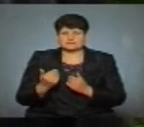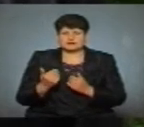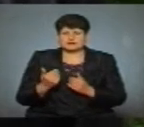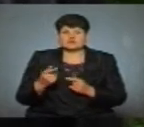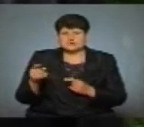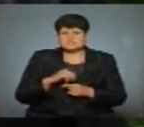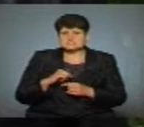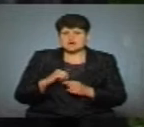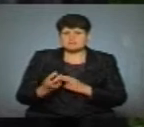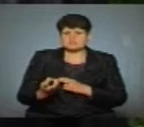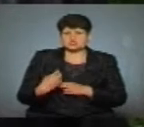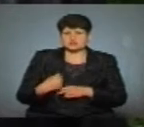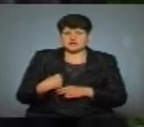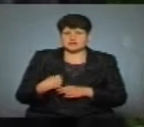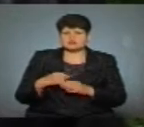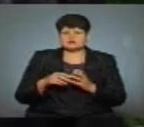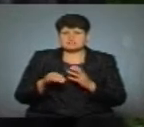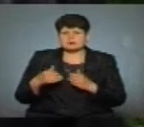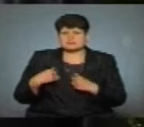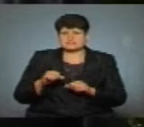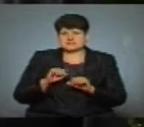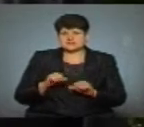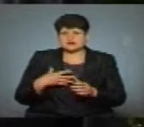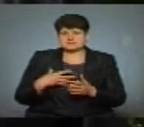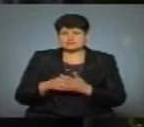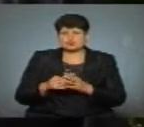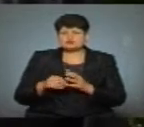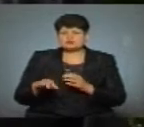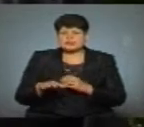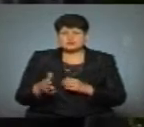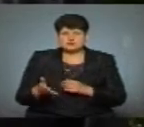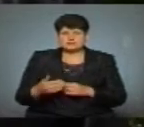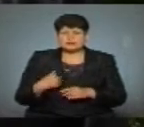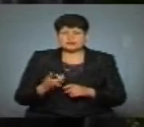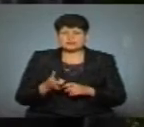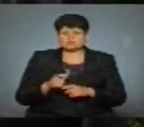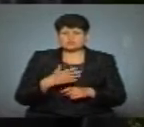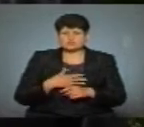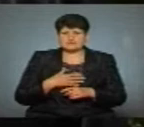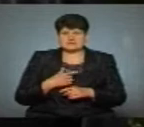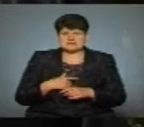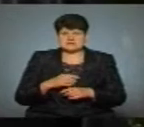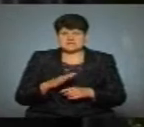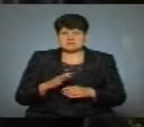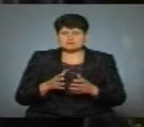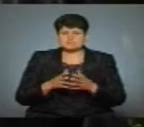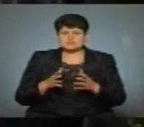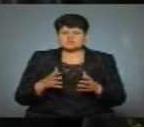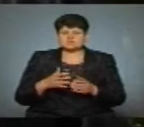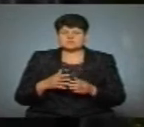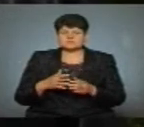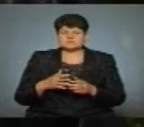нас прийшли, на нашу землю, ми захищаємо свою землю. Не дуже я переживав за себе, більше переживав за молодих поколінь. Насамперед, за